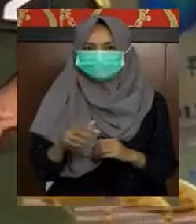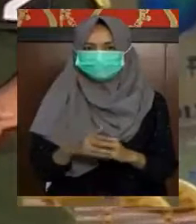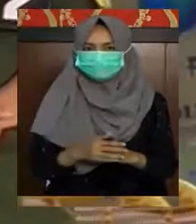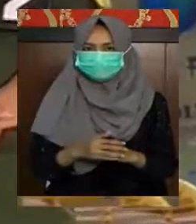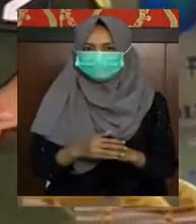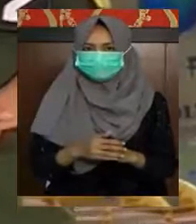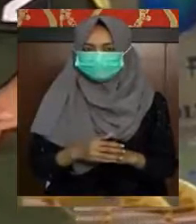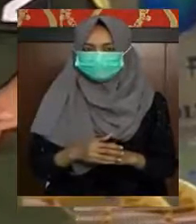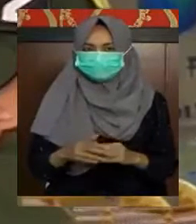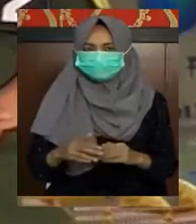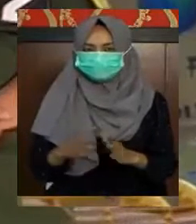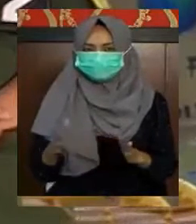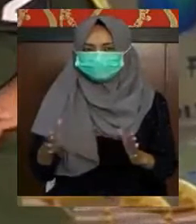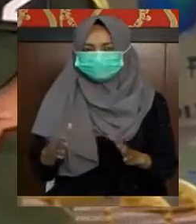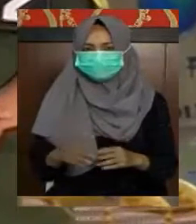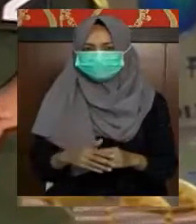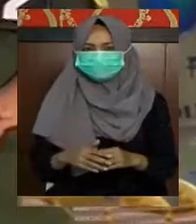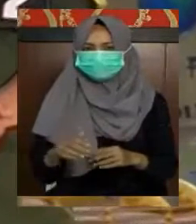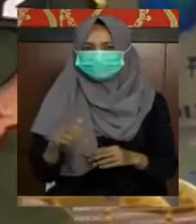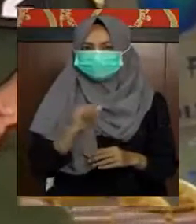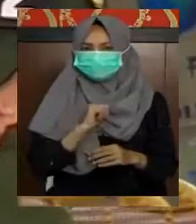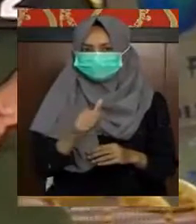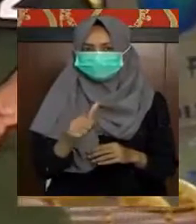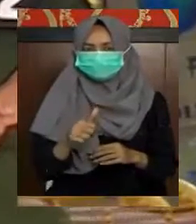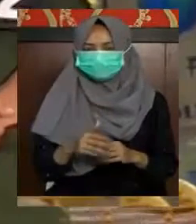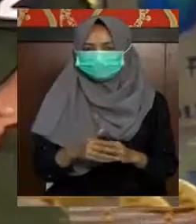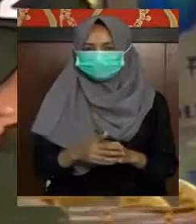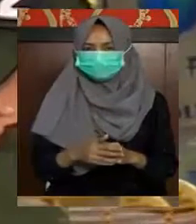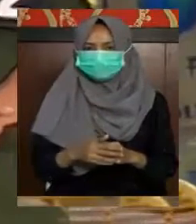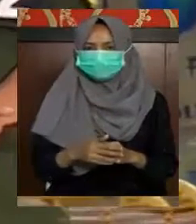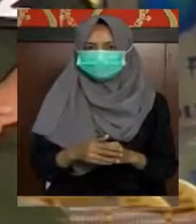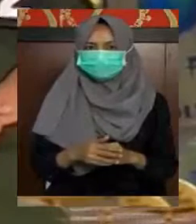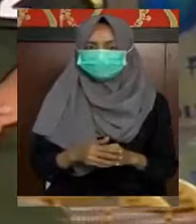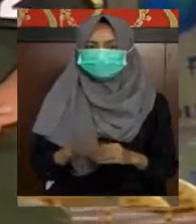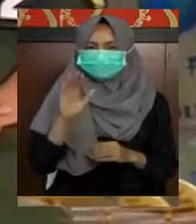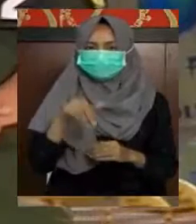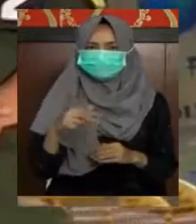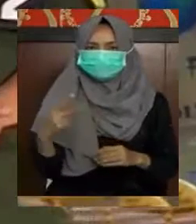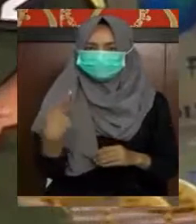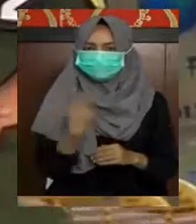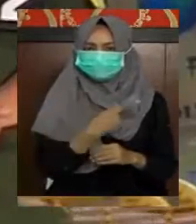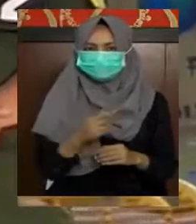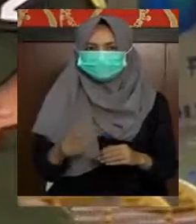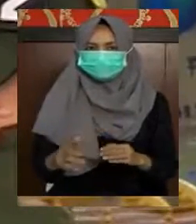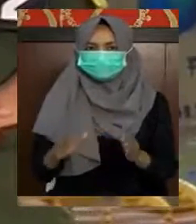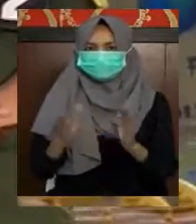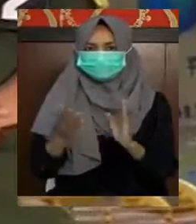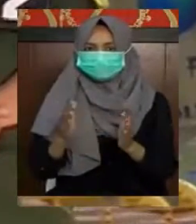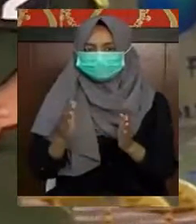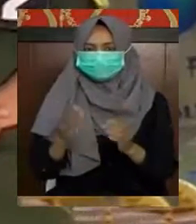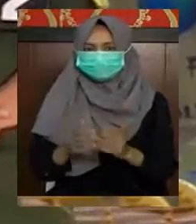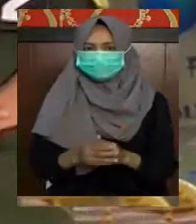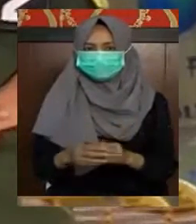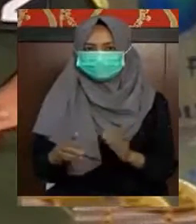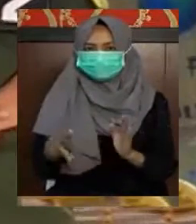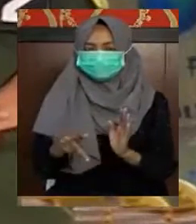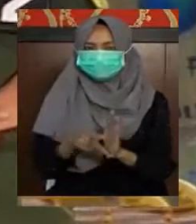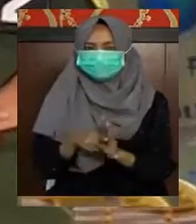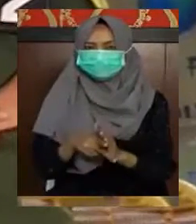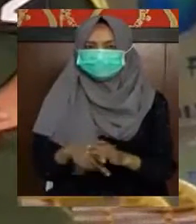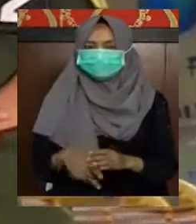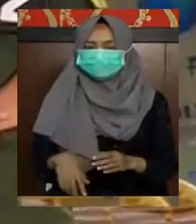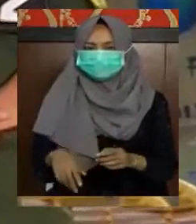tanpa adanya perasaan takut, karena pilkada bersifat lubar, langsung, umum, bebas